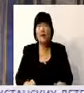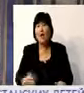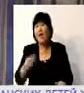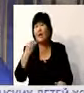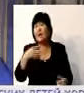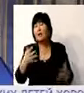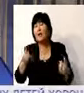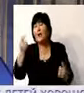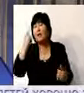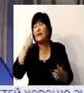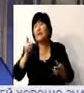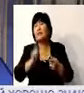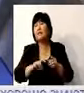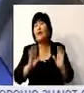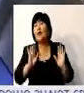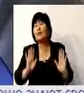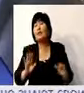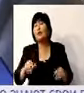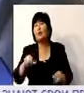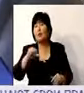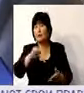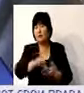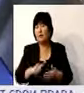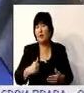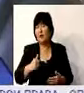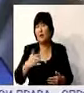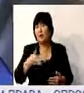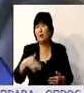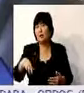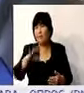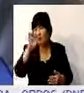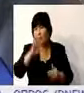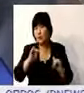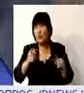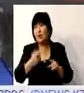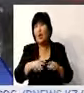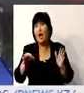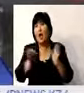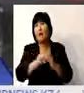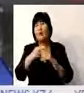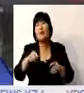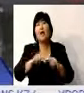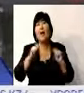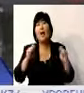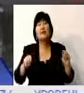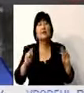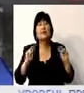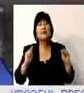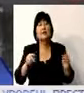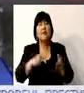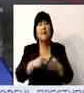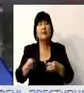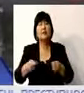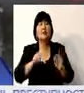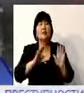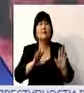качества полученных знаний зависит не только репутация вуза, но и развитие нашего государства. И потому так актуальна тема академической честности, отметил